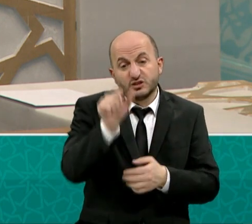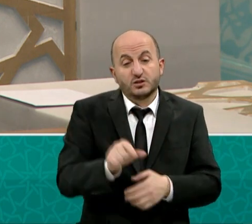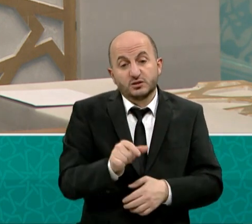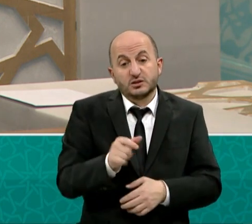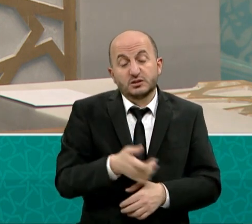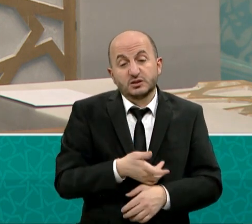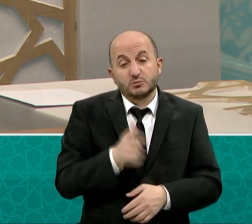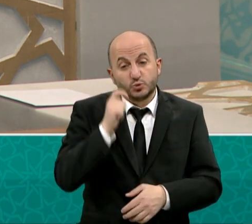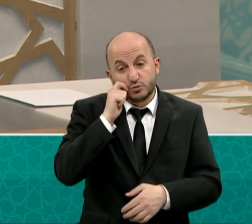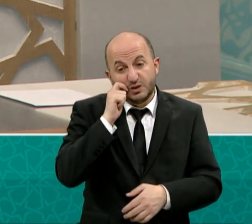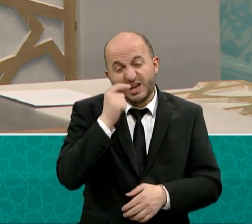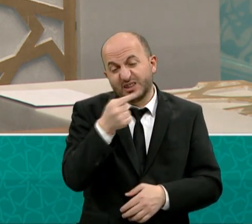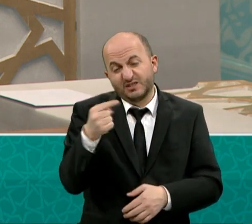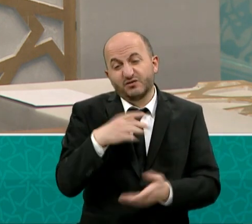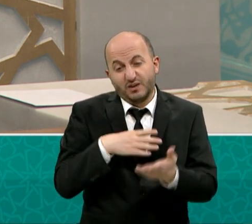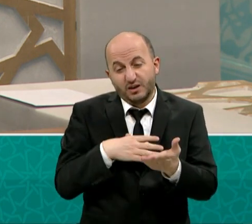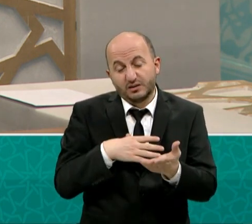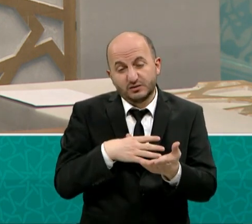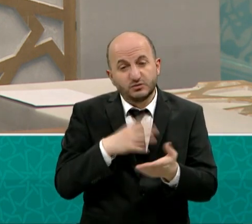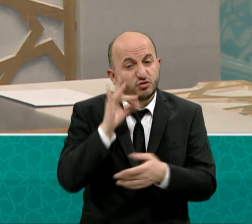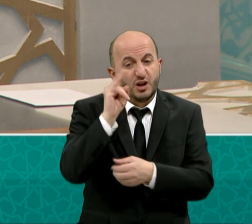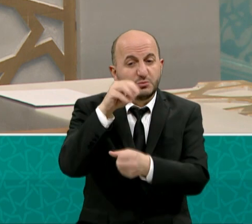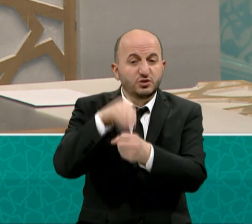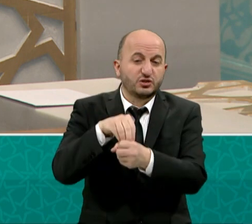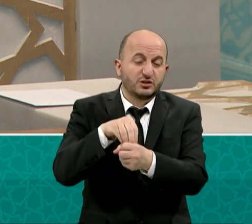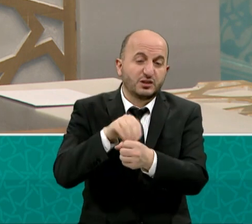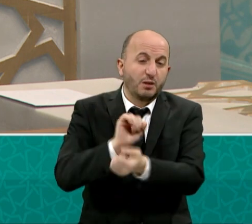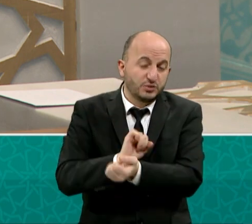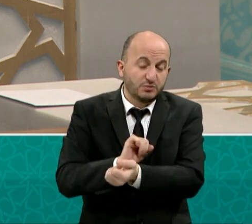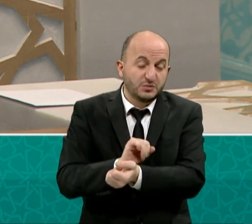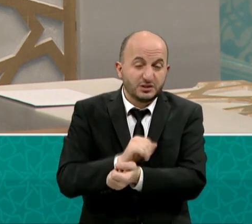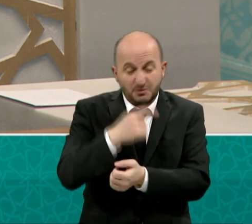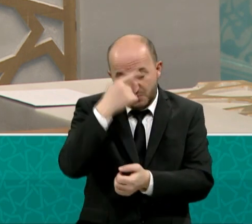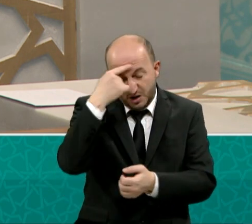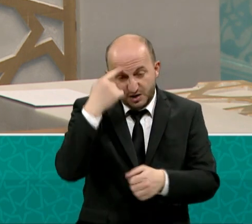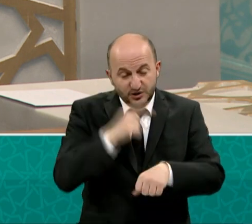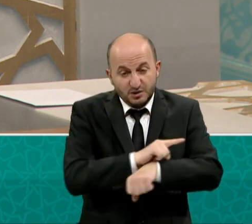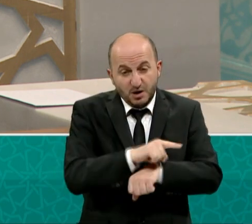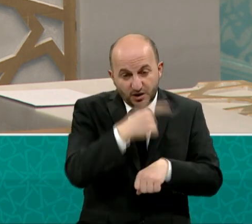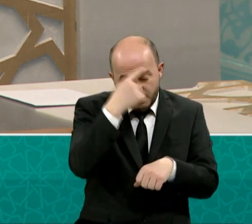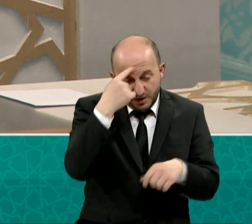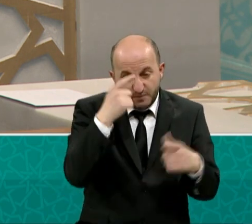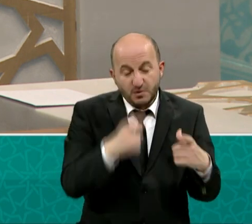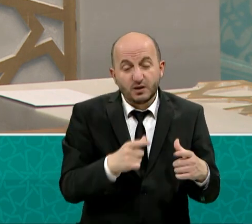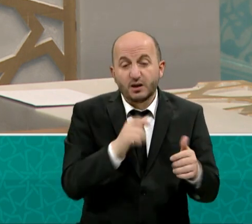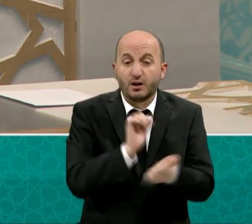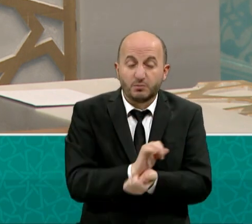noksandır. Dindarlığı camiye hapsetmiştir. Belli zamana, belli mekana hapsetmiştir. İşte problemimiz